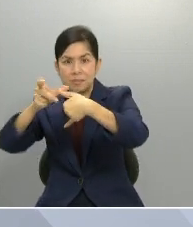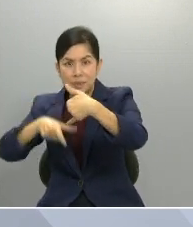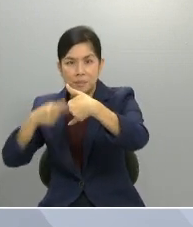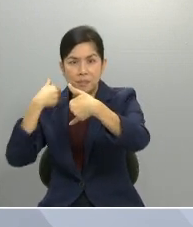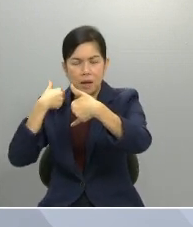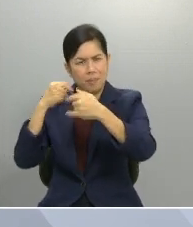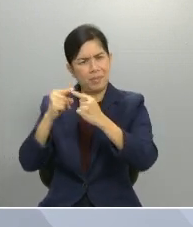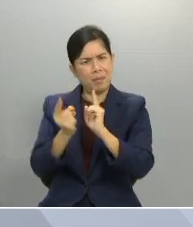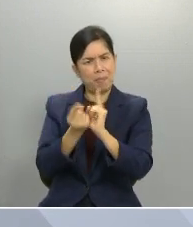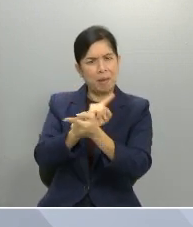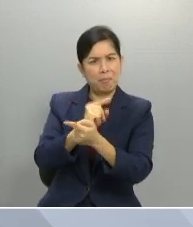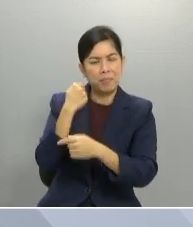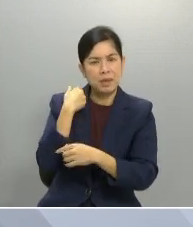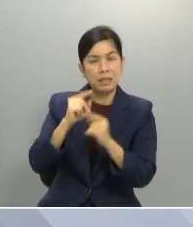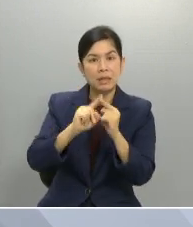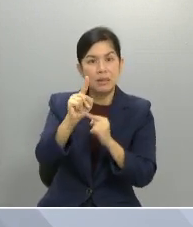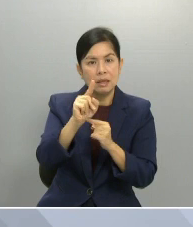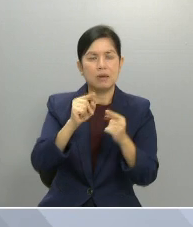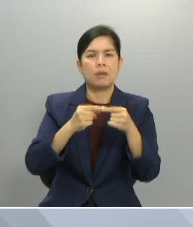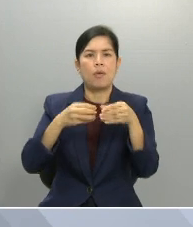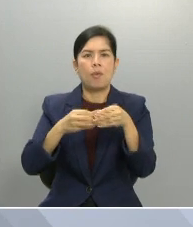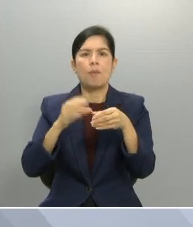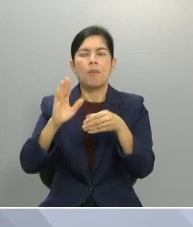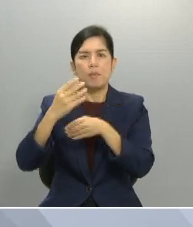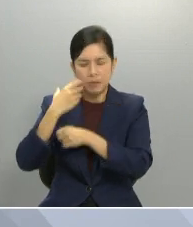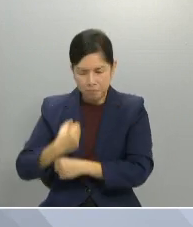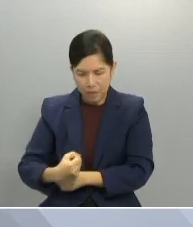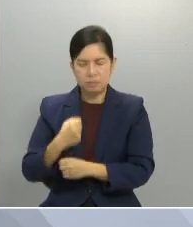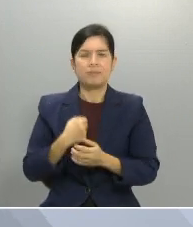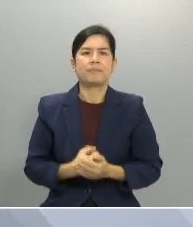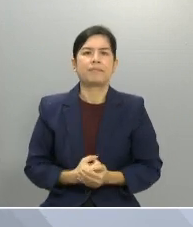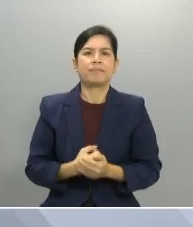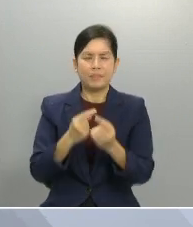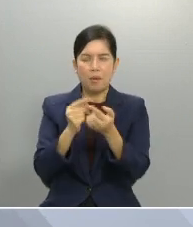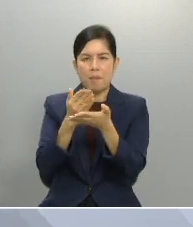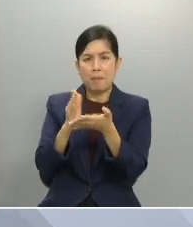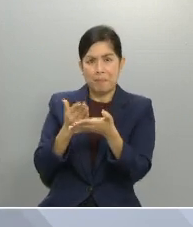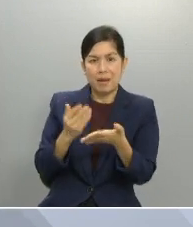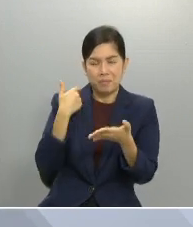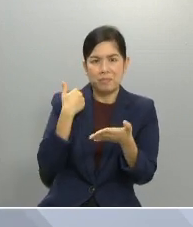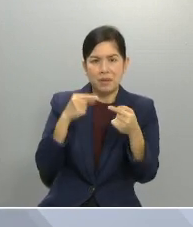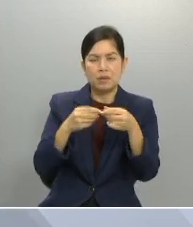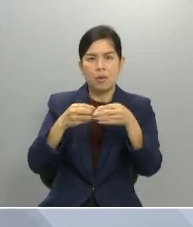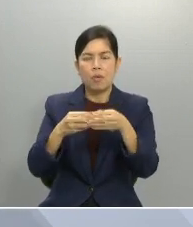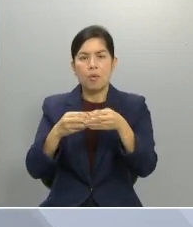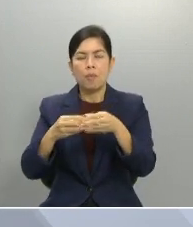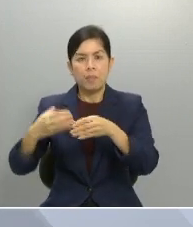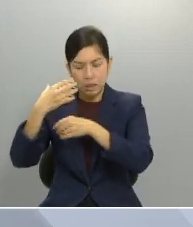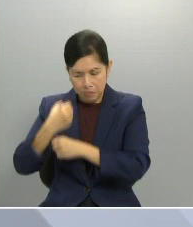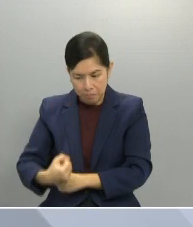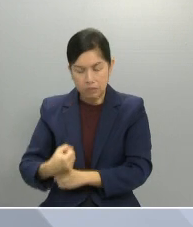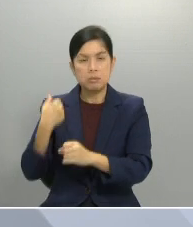โด่งเลยใช่ค่ะ27.49%นะคะอันนี้เลือกส.สแบบแบ่งเขตจะเห็นแล้วนะหนึ่งในสี่เลย